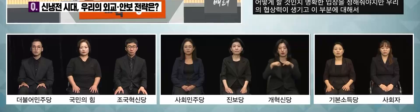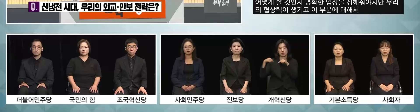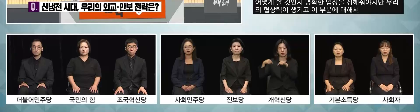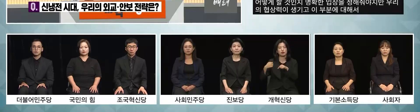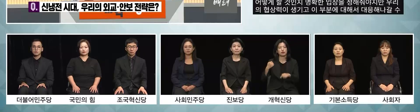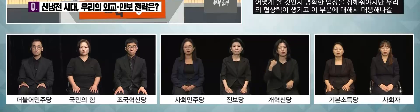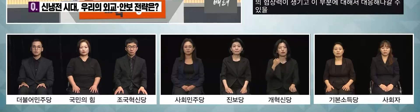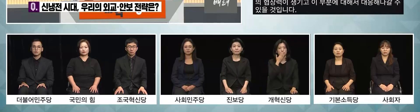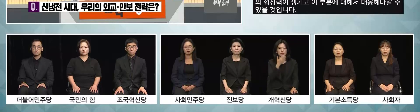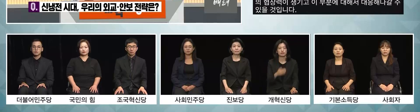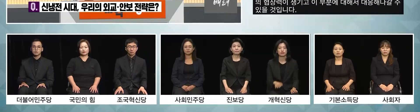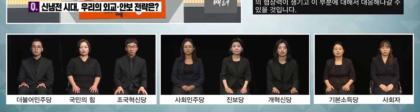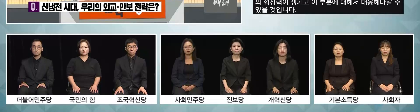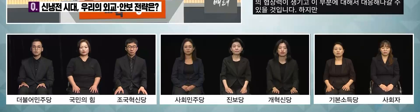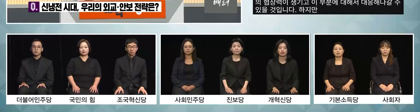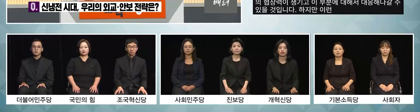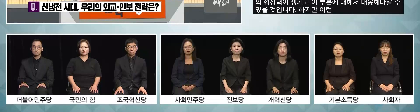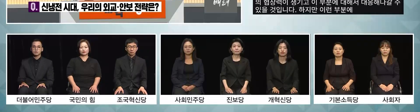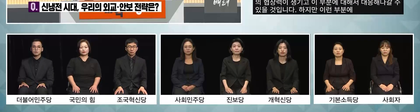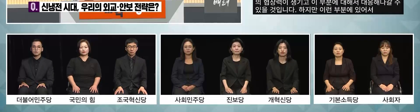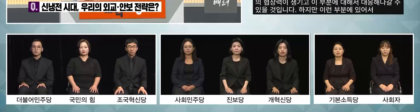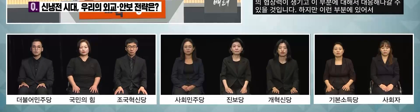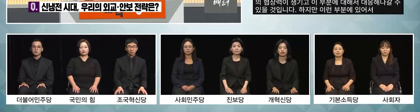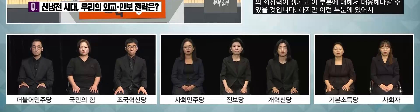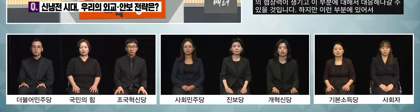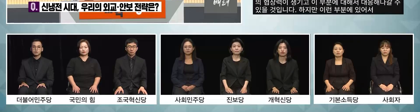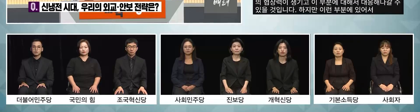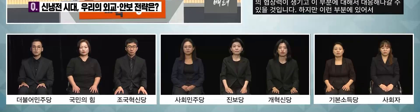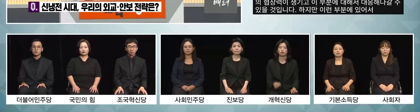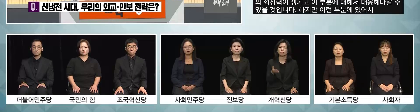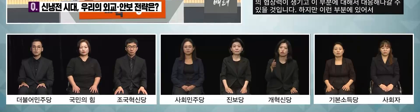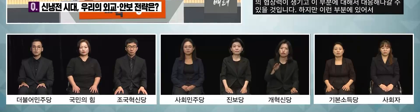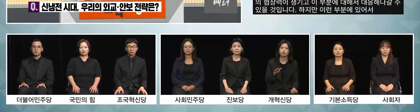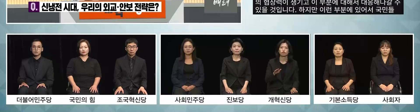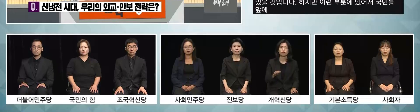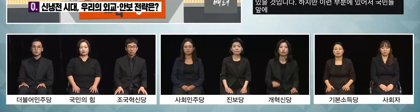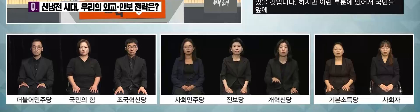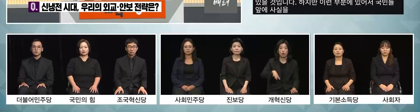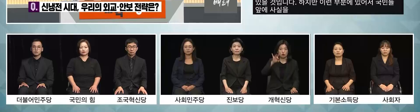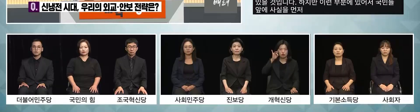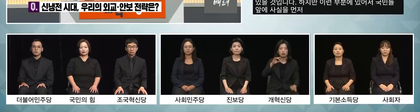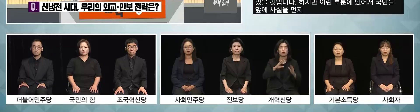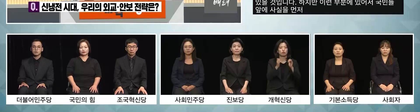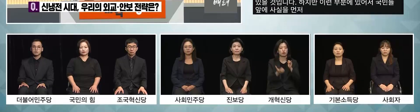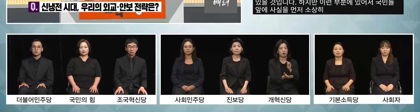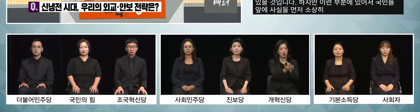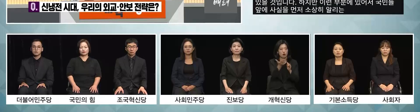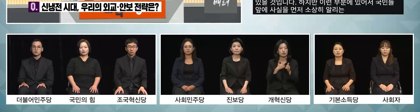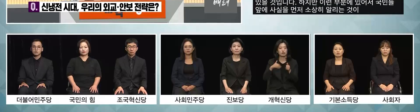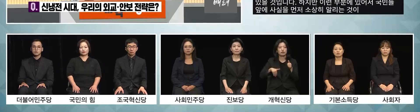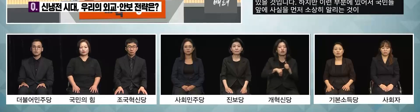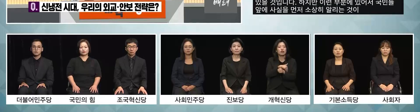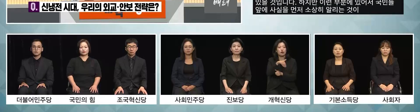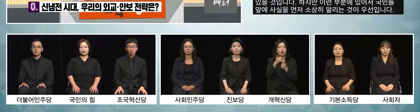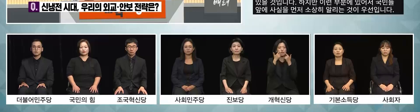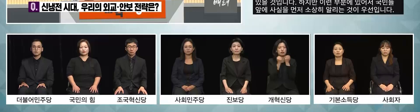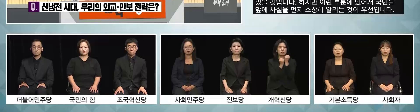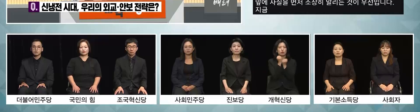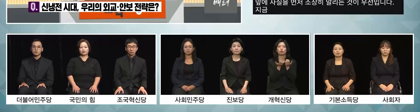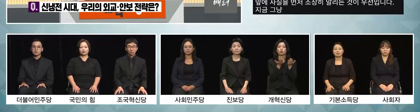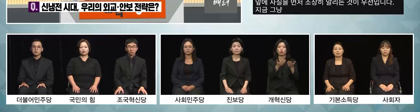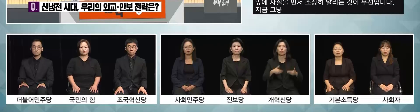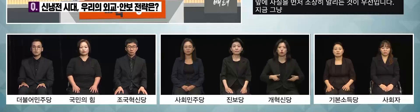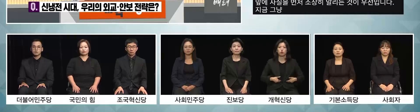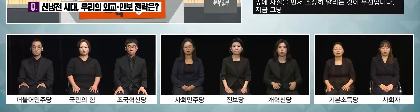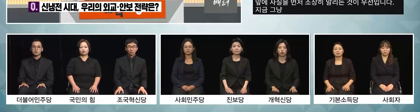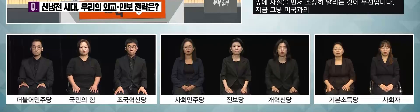겁니다. 하지만 이런 부분에 있어가지고 국민들 앞에 사실을 먼저 소상히 알리는 것이 우선입니다. 지금 그냥